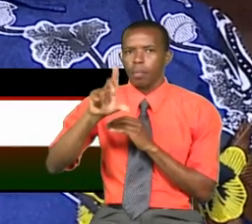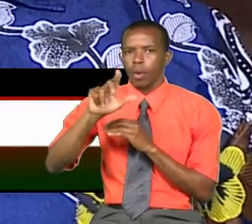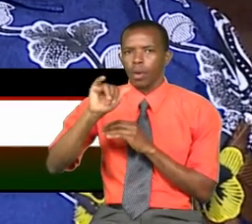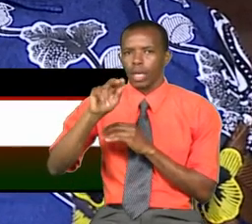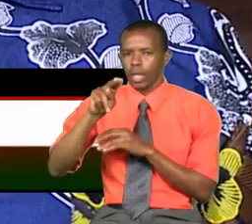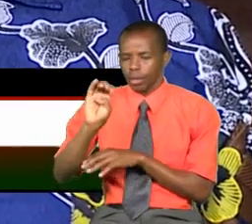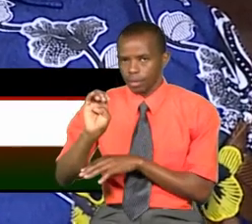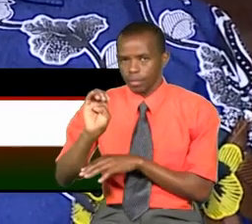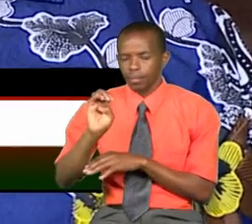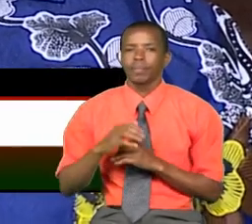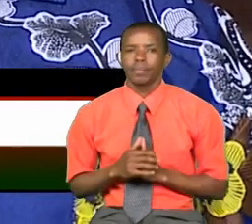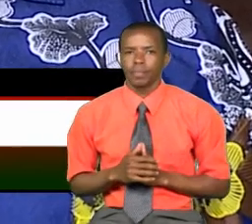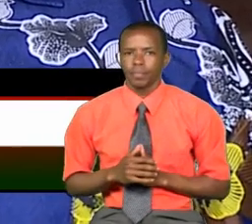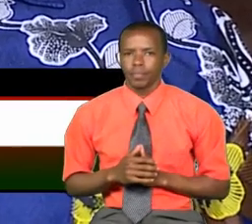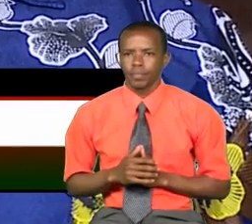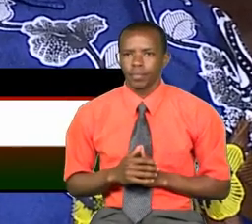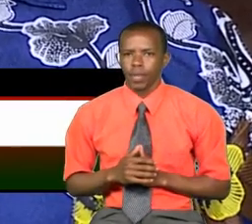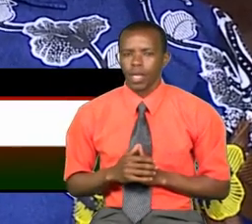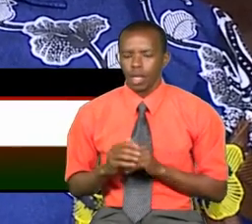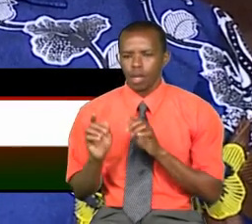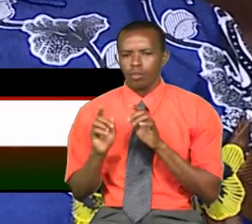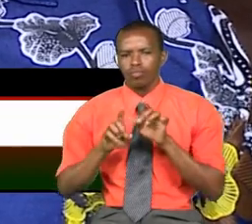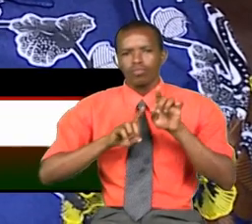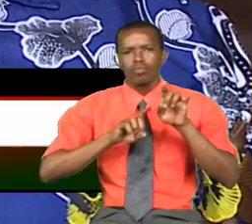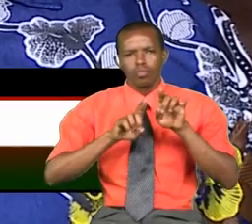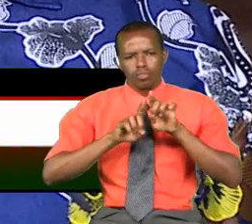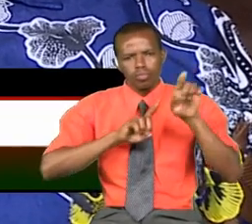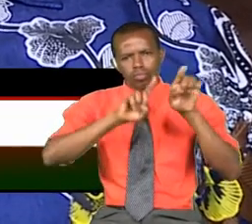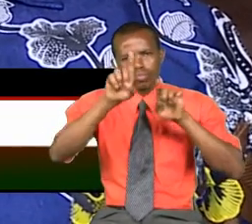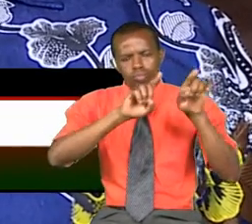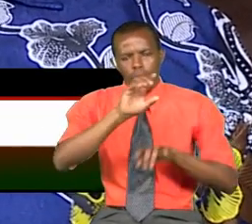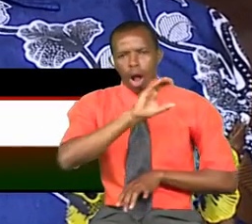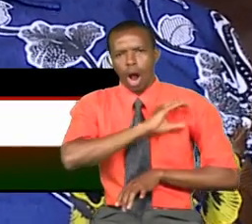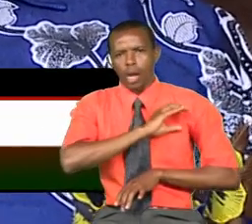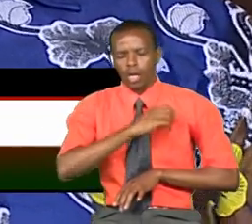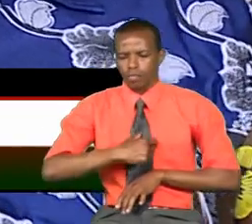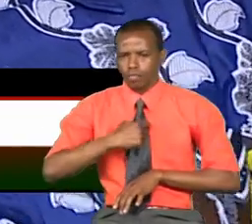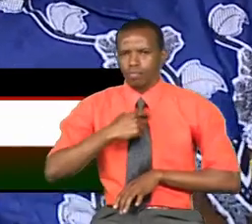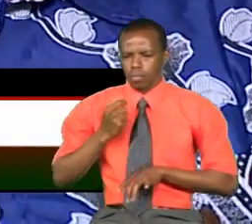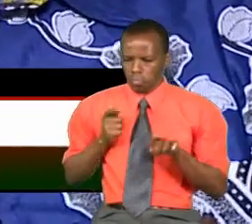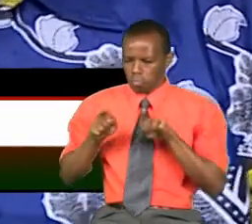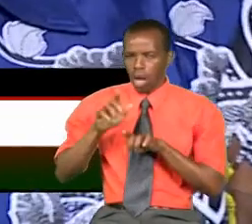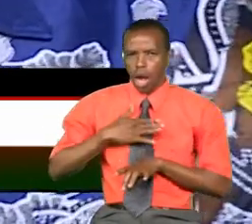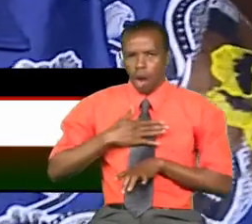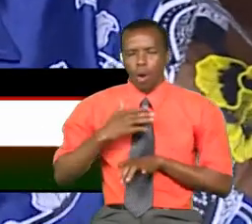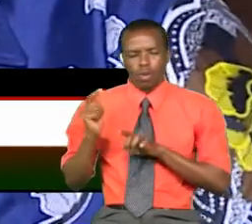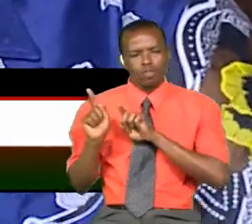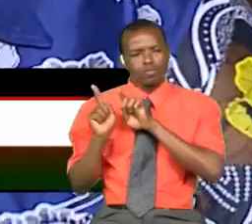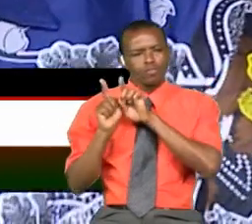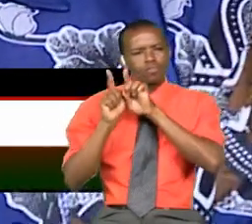pema pazuri. Alikuwa anaenda Canada kumtembelea dada yetu mwingine. Kampeleka vizuri uwanja wa